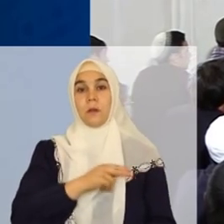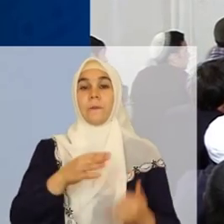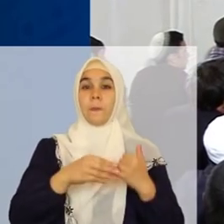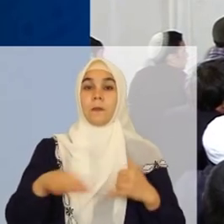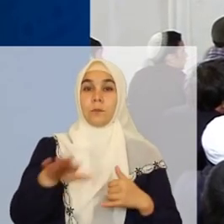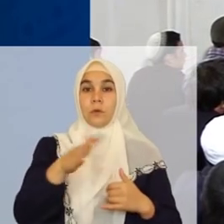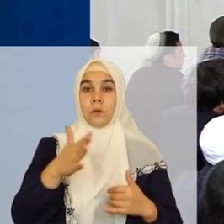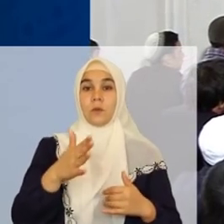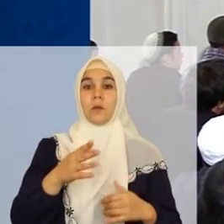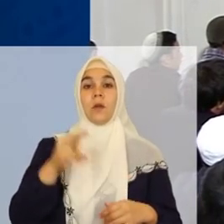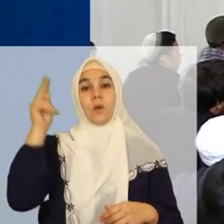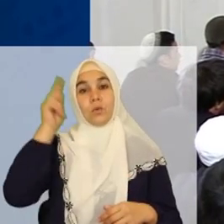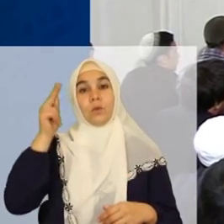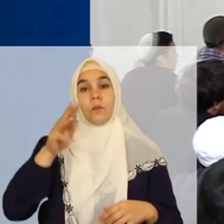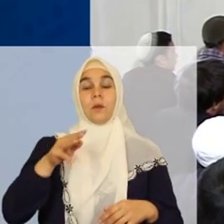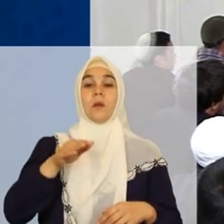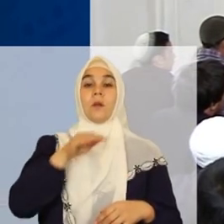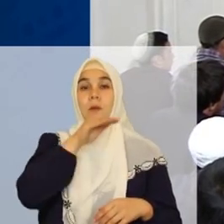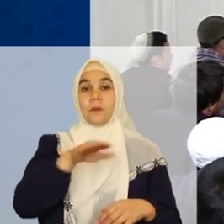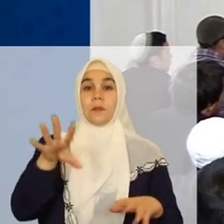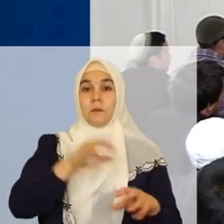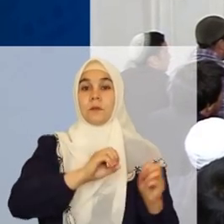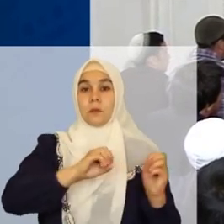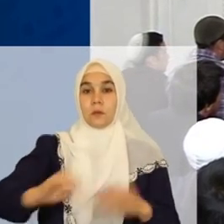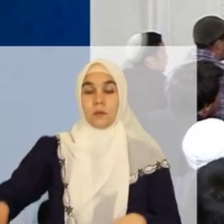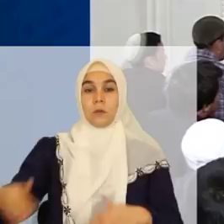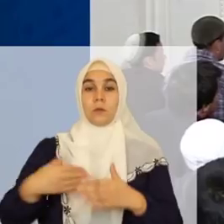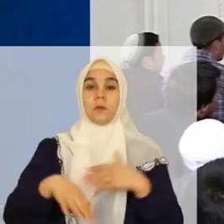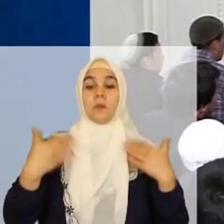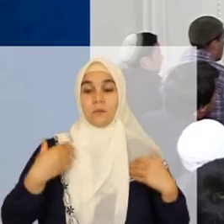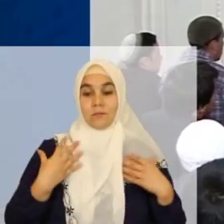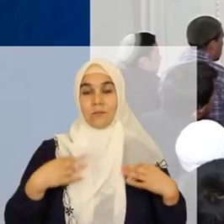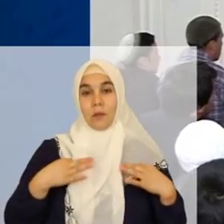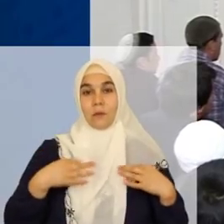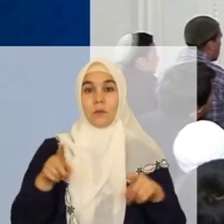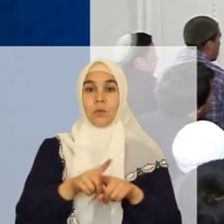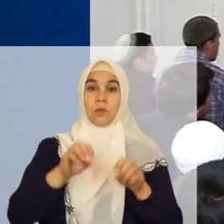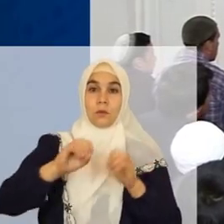vatanini, mansabini, hammasini, hatto kiyimini ham yechib tashlab qo'yib haj qiladi.